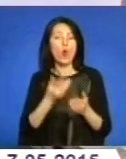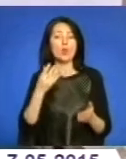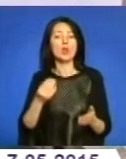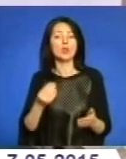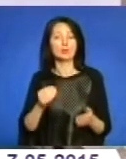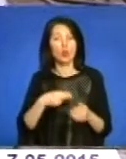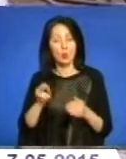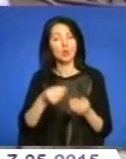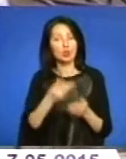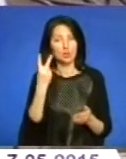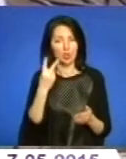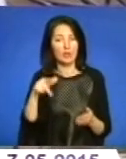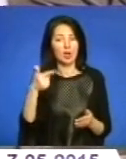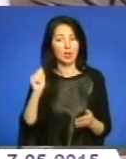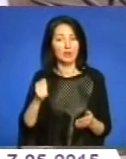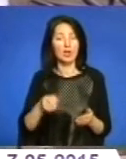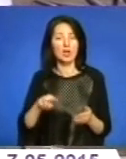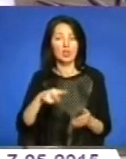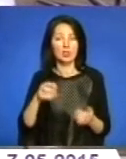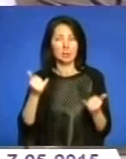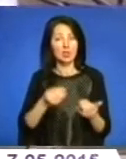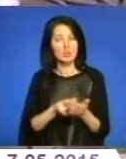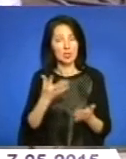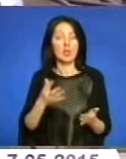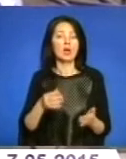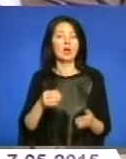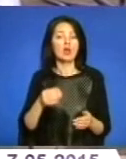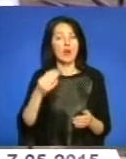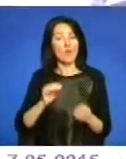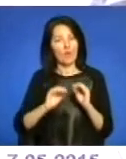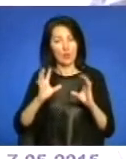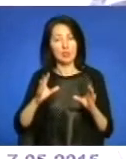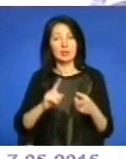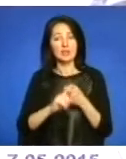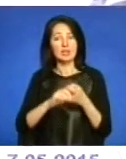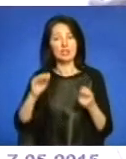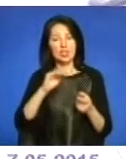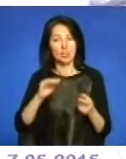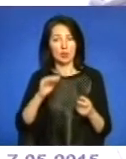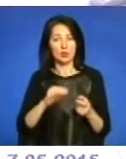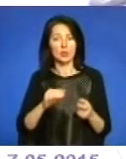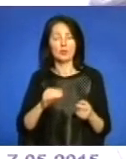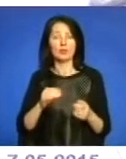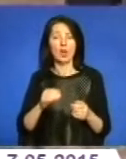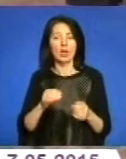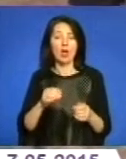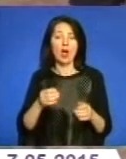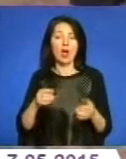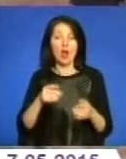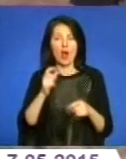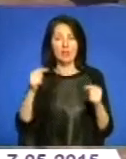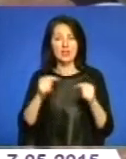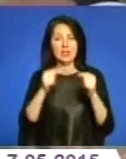2 гривень за літр. Зараз ціна вища і залежить від жирності. Сертифікована система «Екомілк» визначає якість продукту по